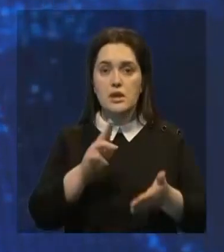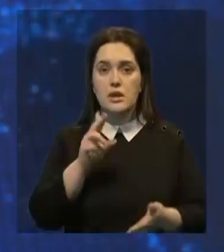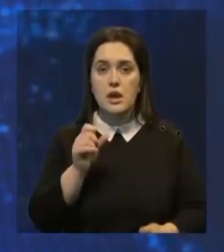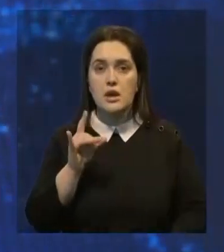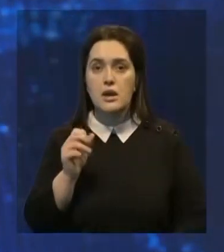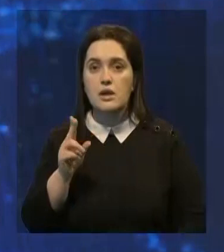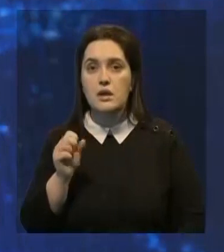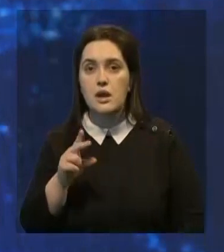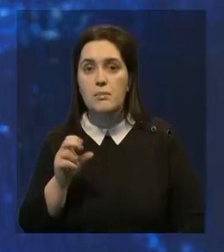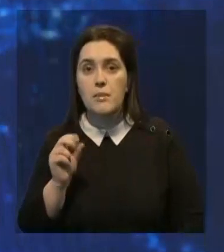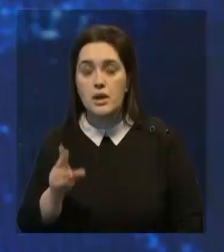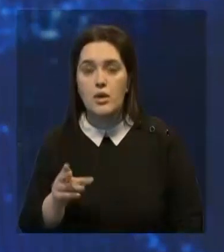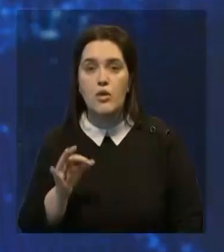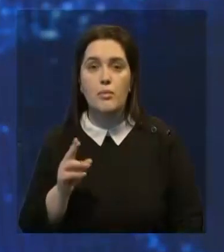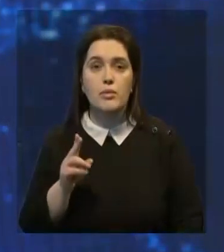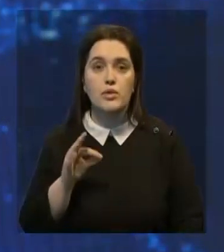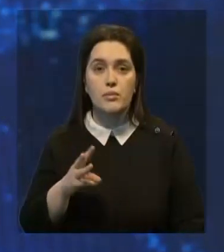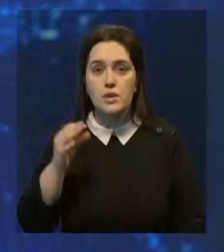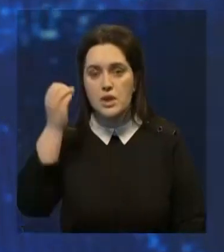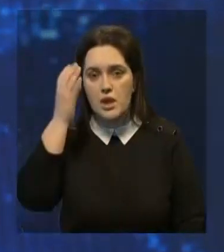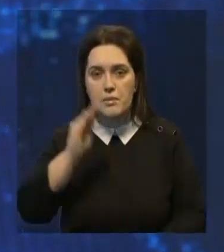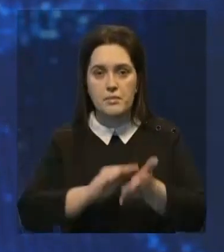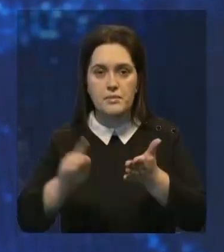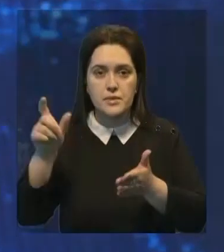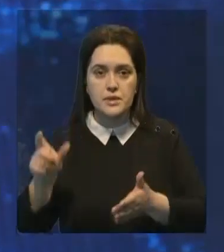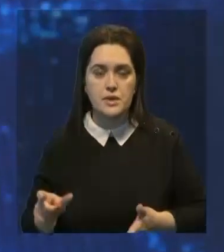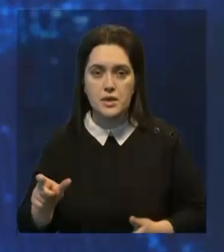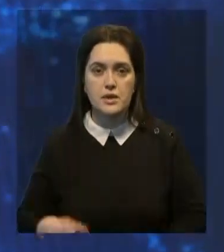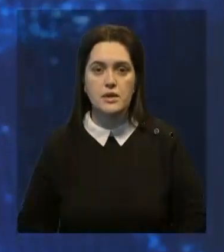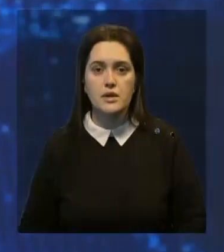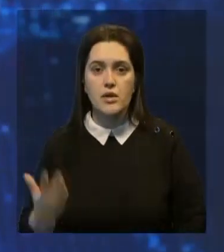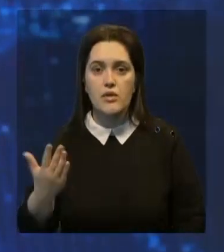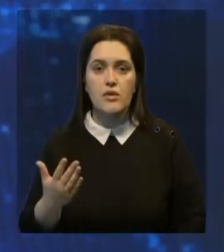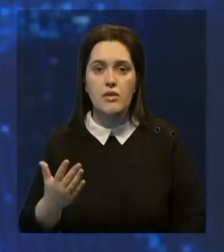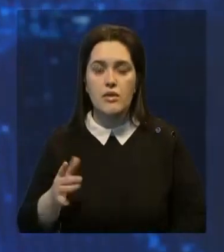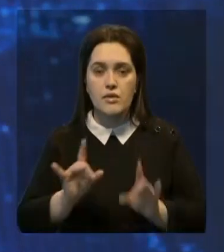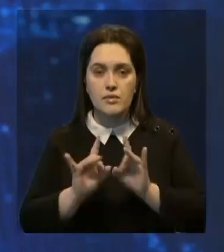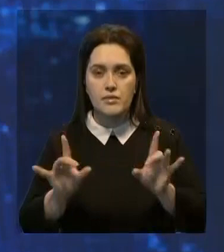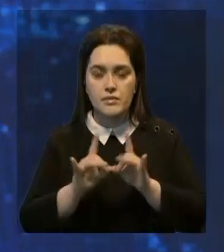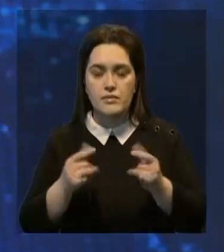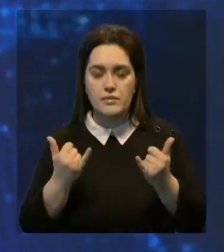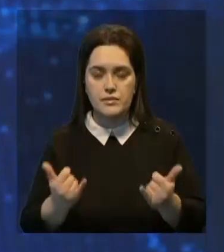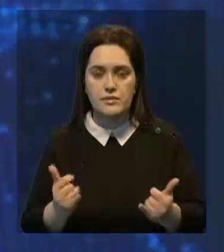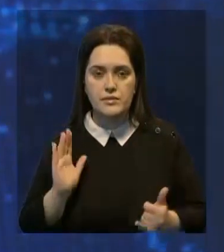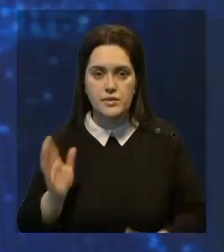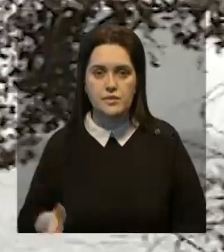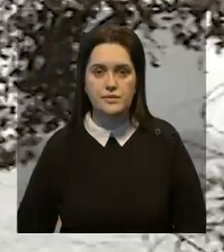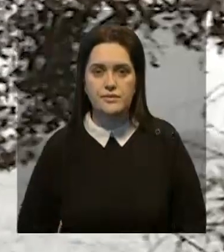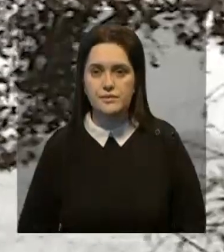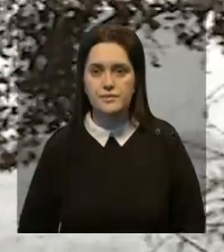секретарем Каракалпакского обкома, но и талантливым писателем. О творческом пути мы покажем вам сейчас следующий материал.